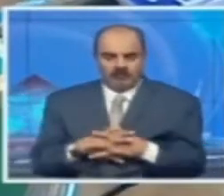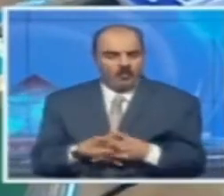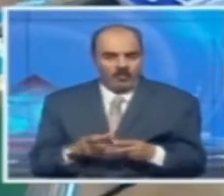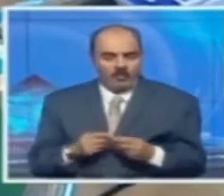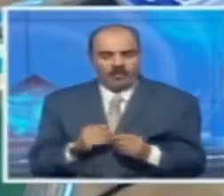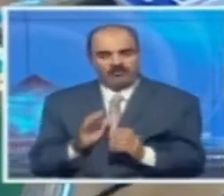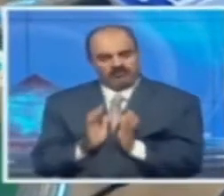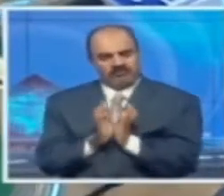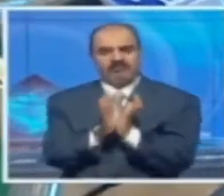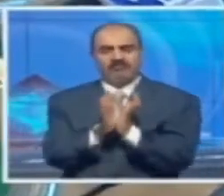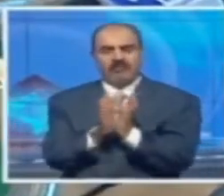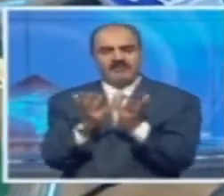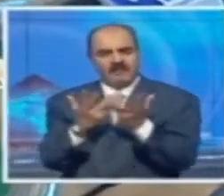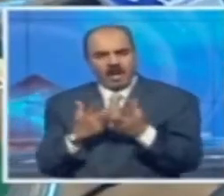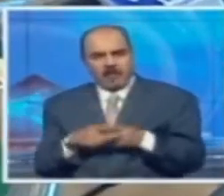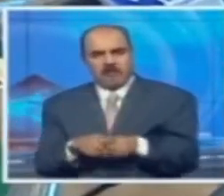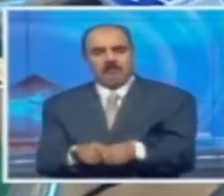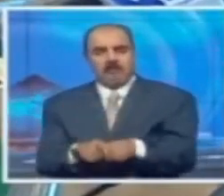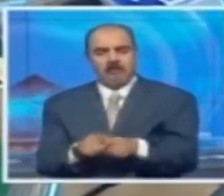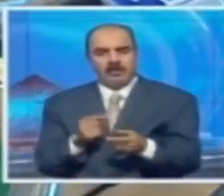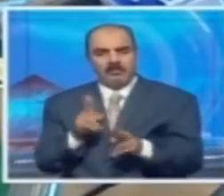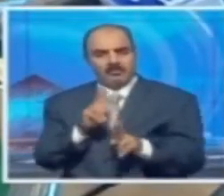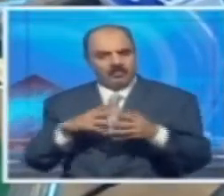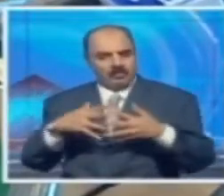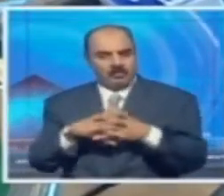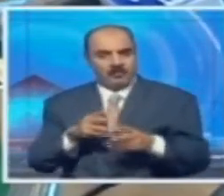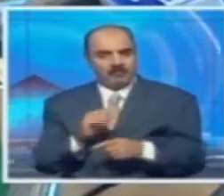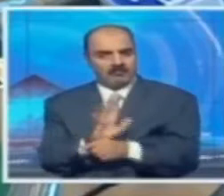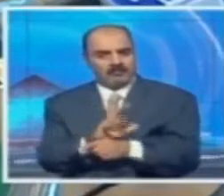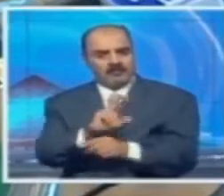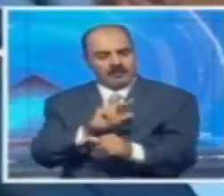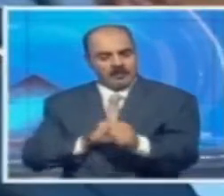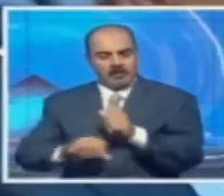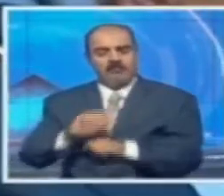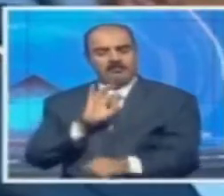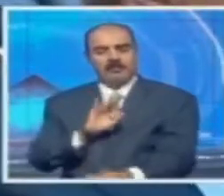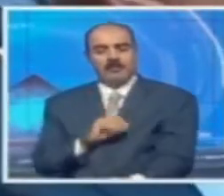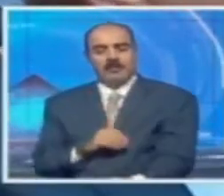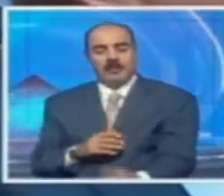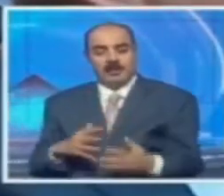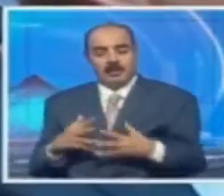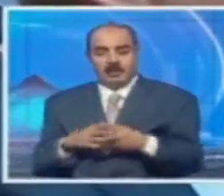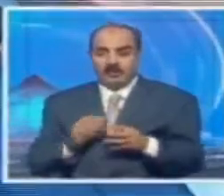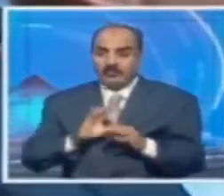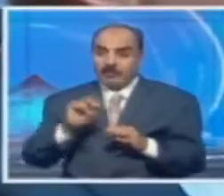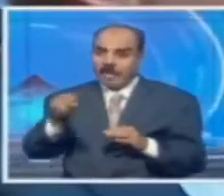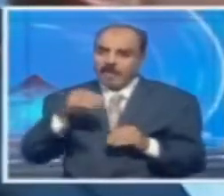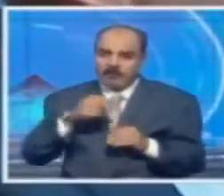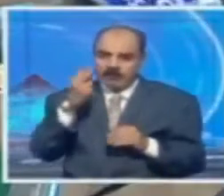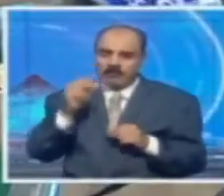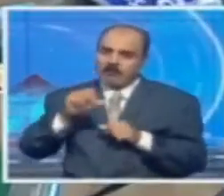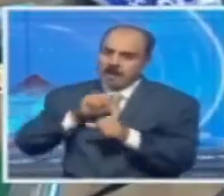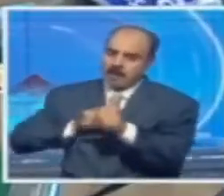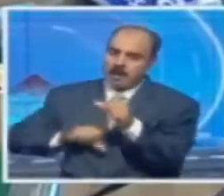تضامن، تكامل، تشارك، تحفيز حقيقي. تكامل بين الإمكانات والأفكار